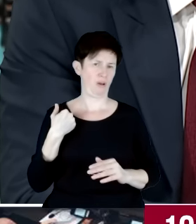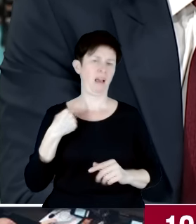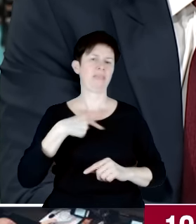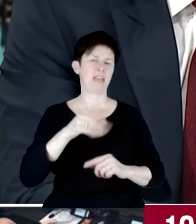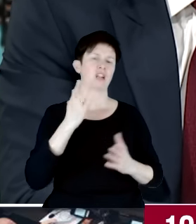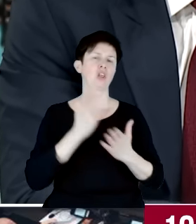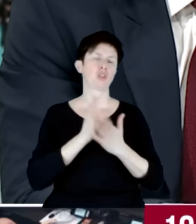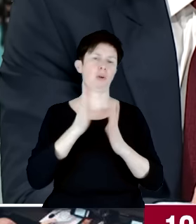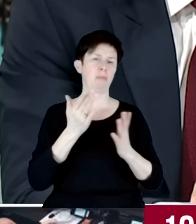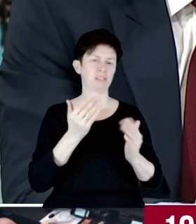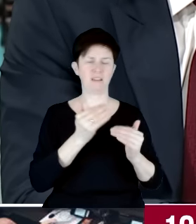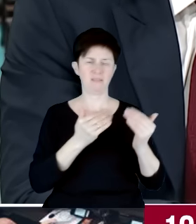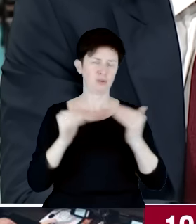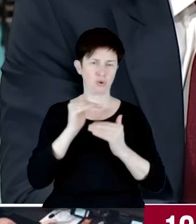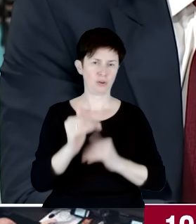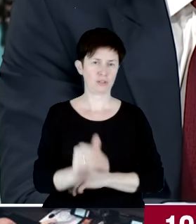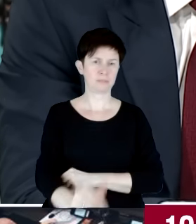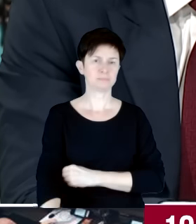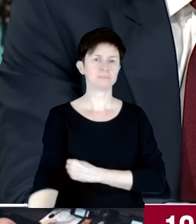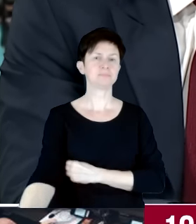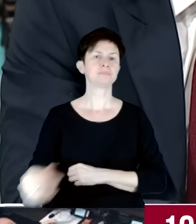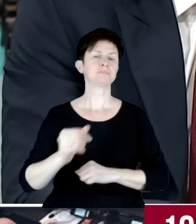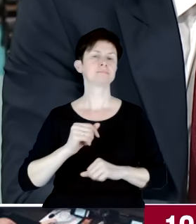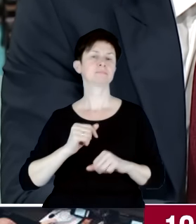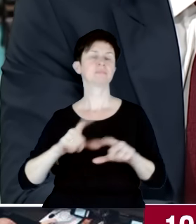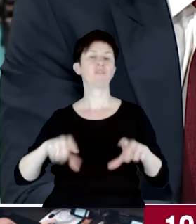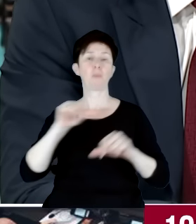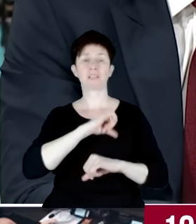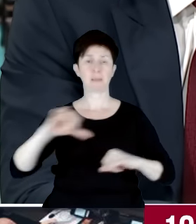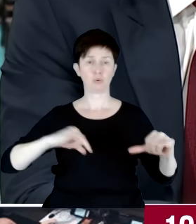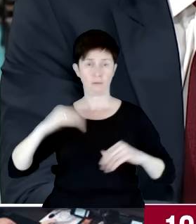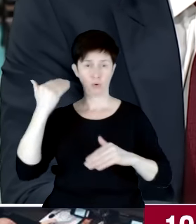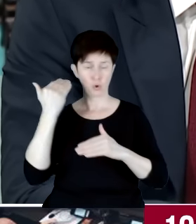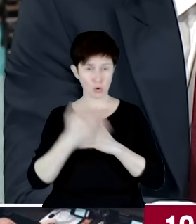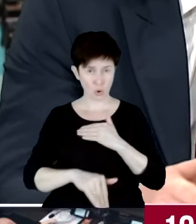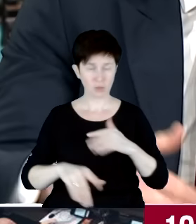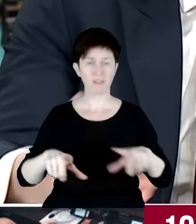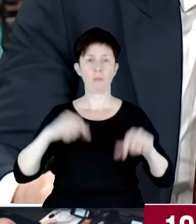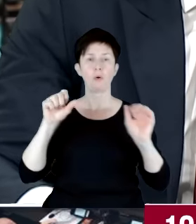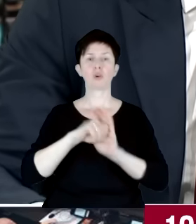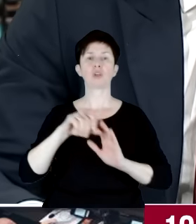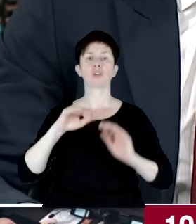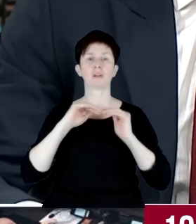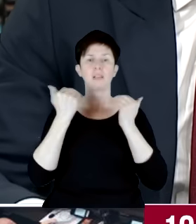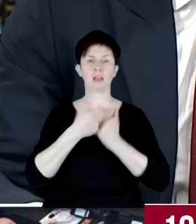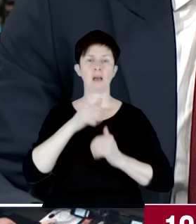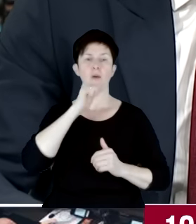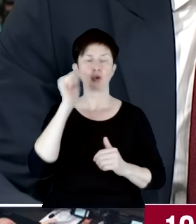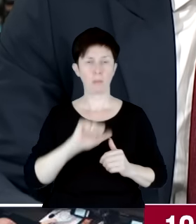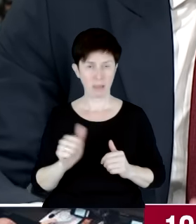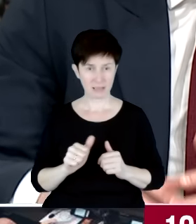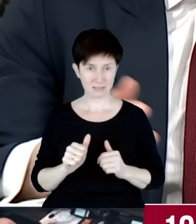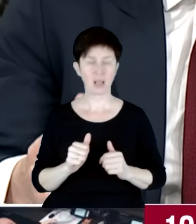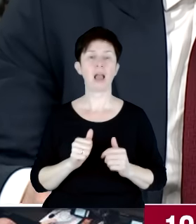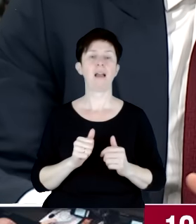w momencie, kiedy skończą się wybory samorządowe, kiedy skończą się wybory do Parlamentu Europejskiego, bo właśnie do tego czasu nowy rząd